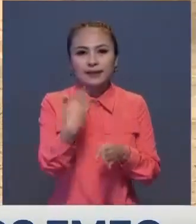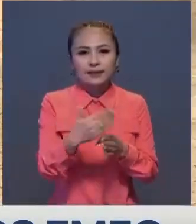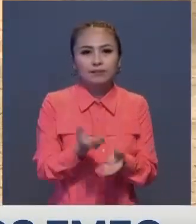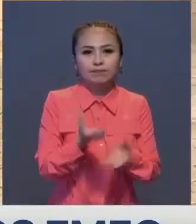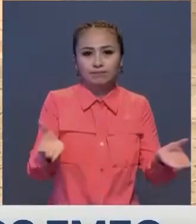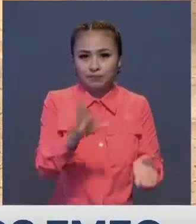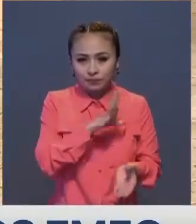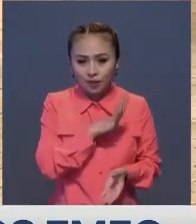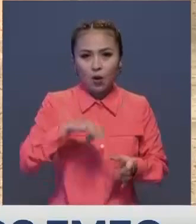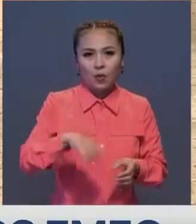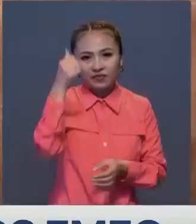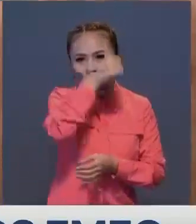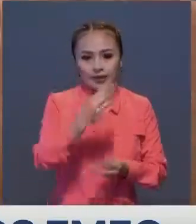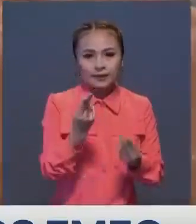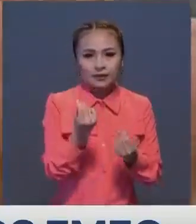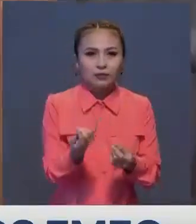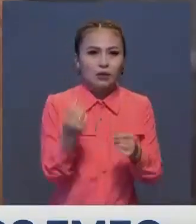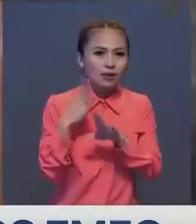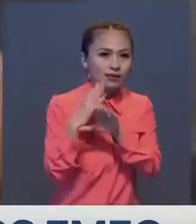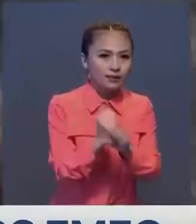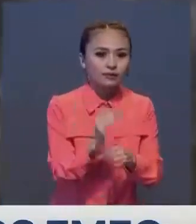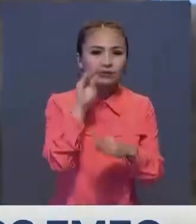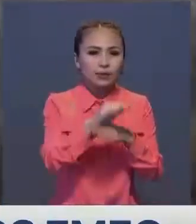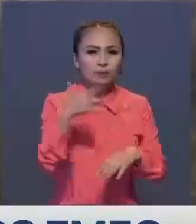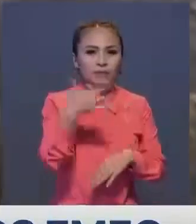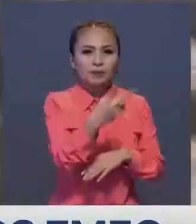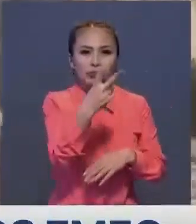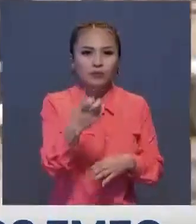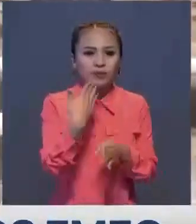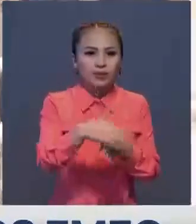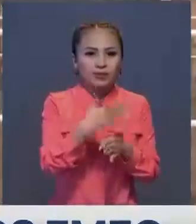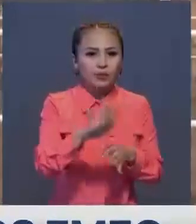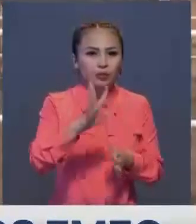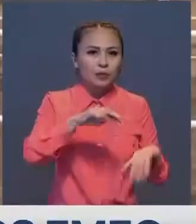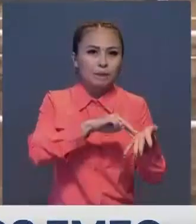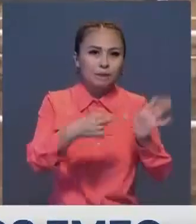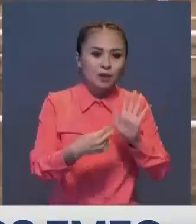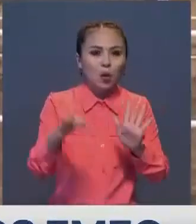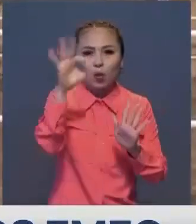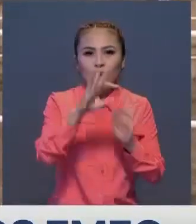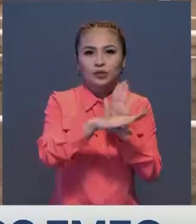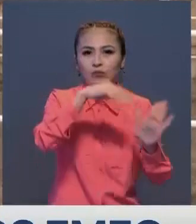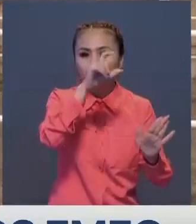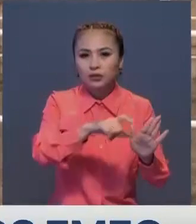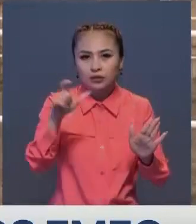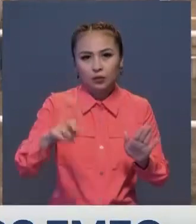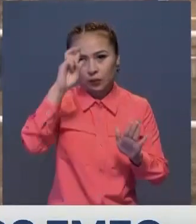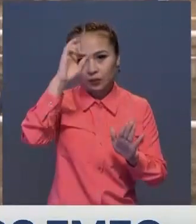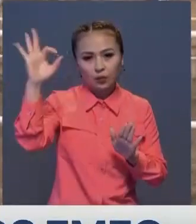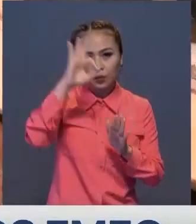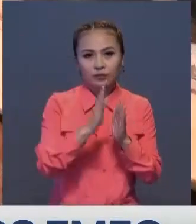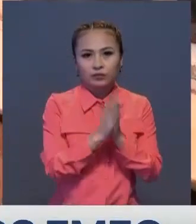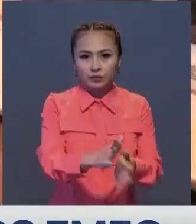берілген, ал биыл қаржы көлемі 2 есеге азайып, 5200 несие берілмек. Депутат осы мәселені көтеріп үкіметке сауал